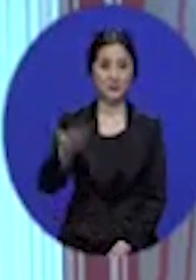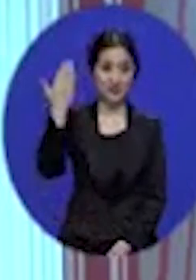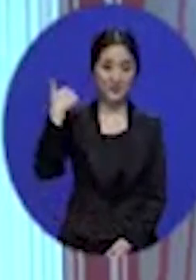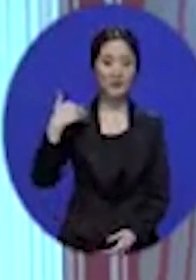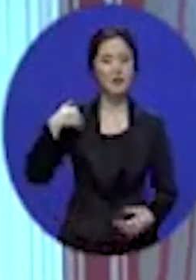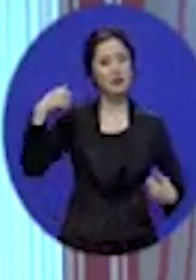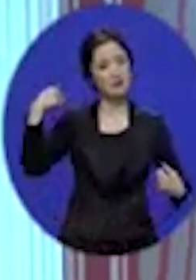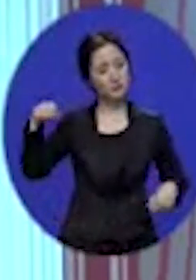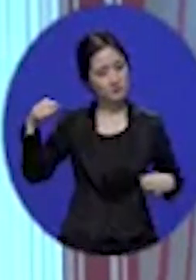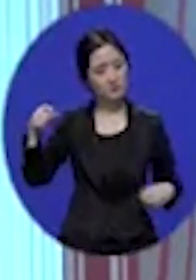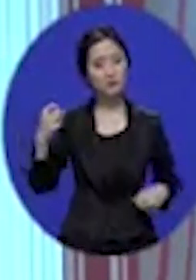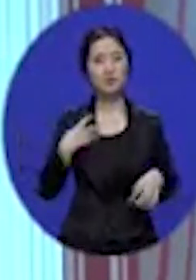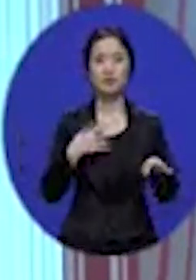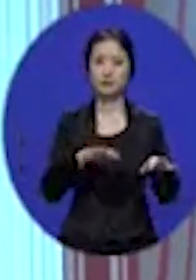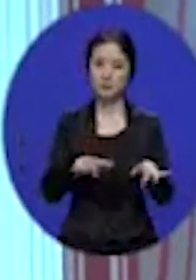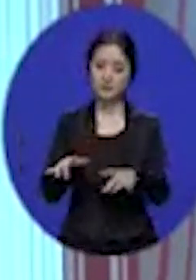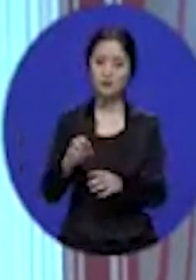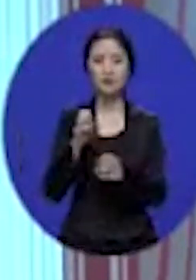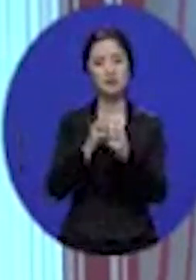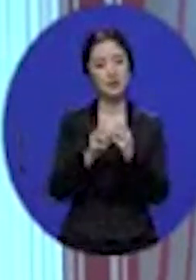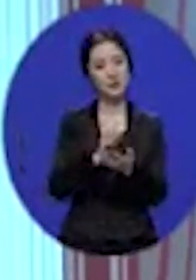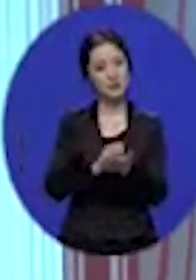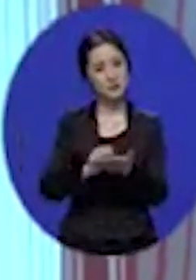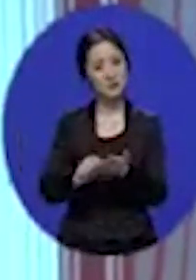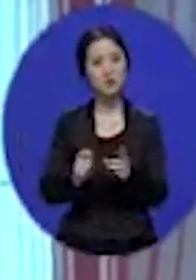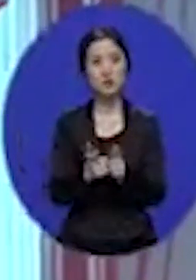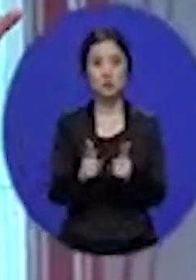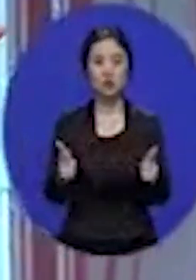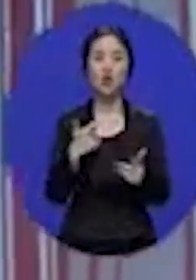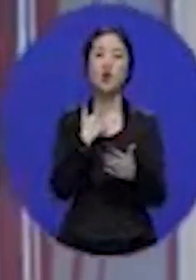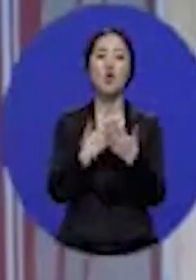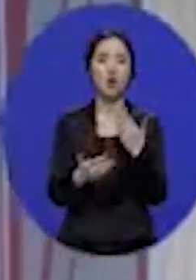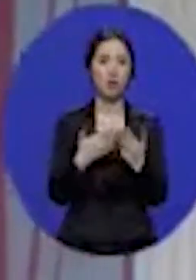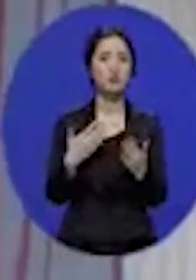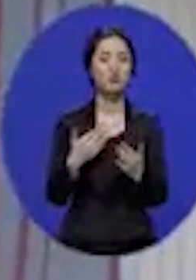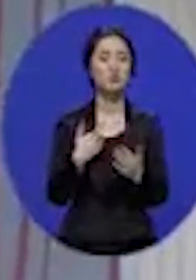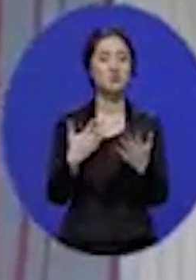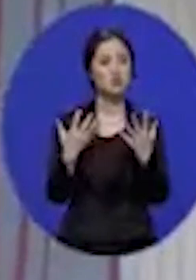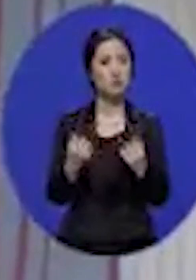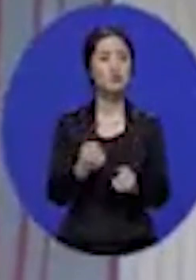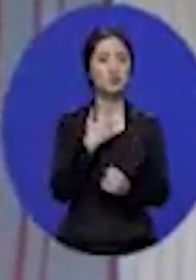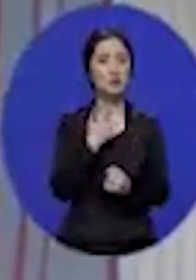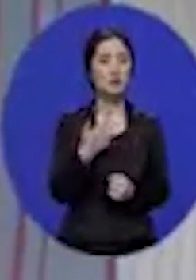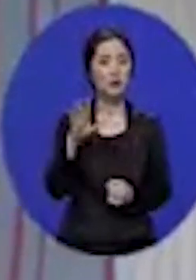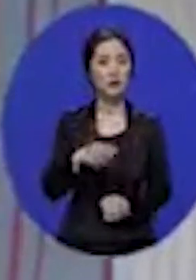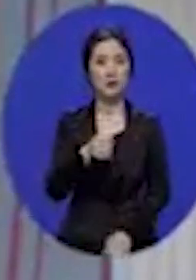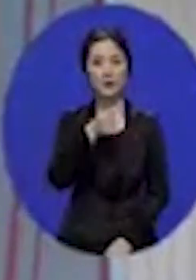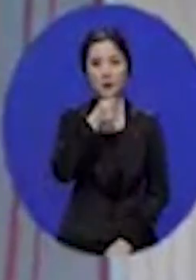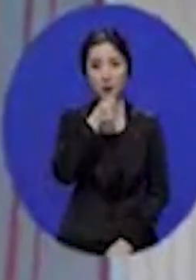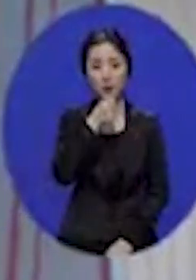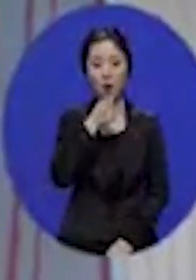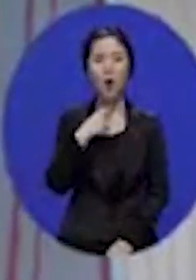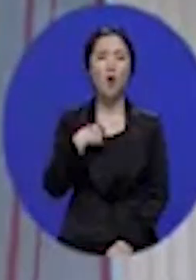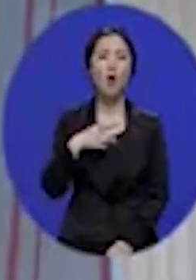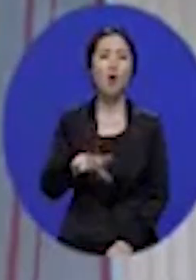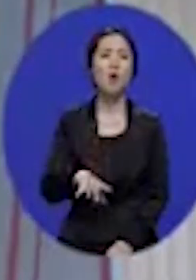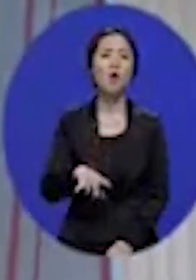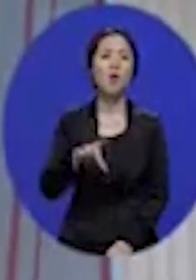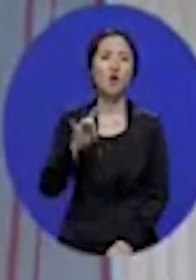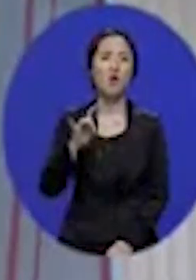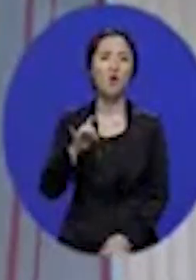학교에서 피아노도 배우고 글짓기도 하고 뭐 이런 다재다능한 아이였는데 이 마이크를 통해서 내 음성이 나가는